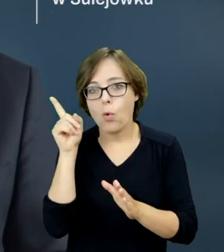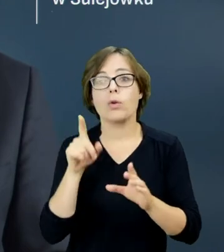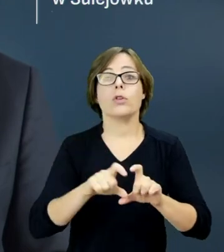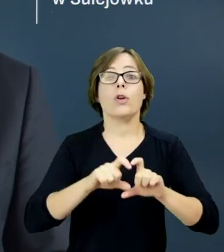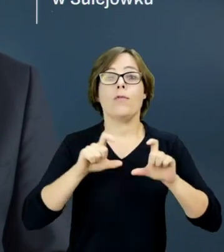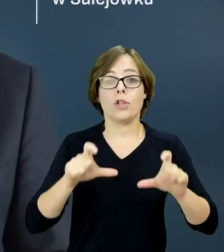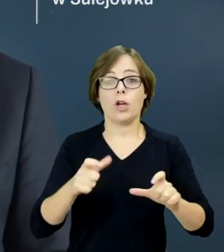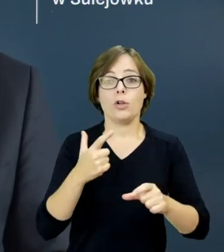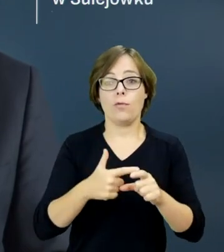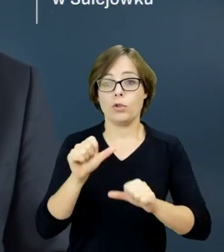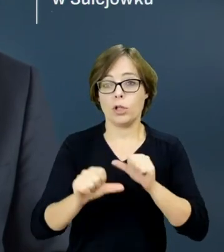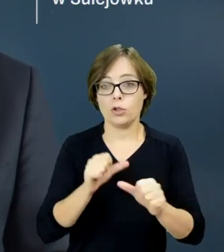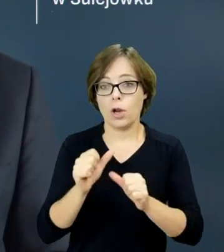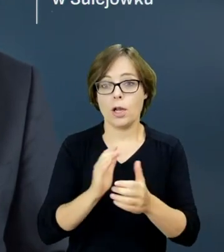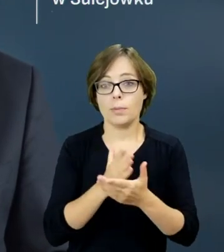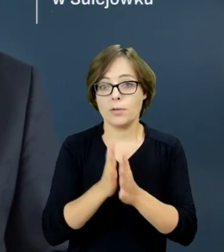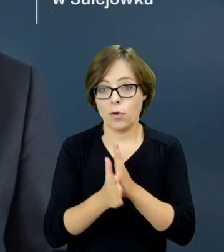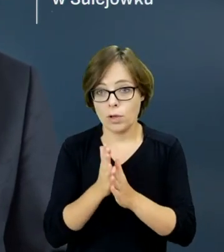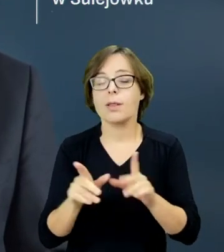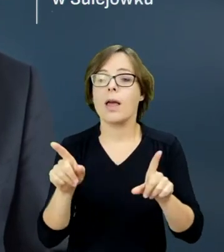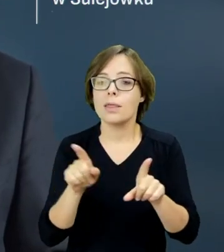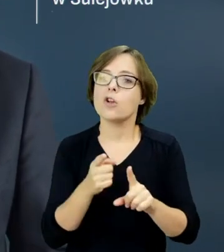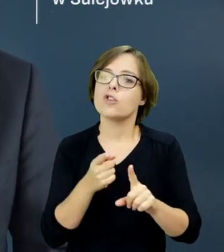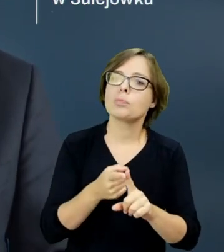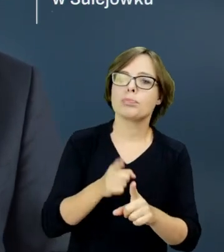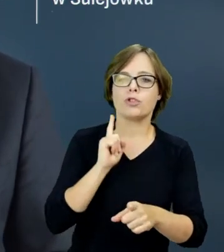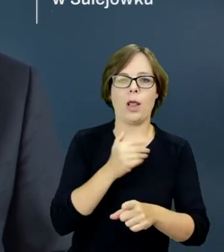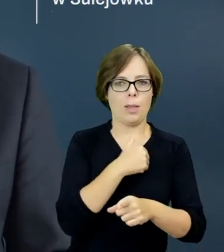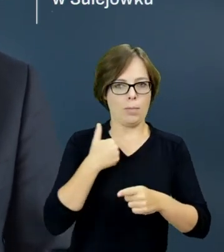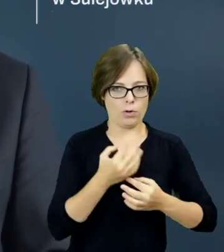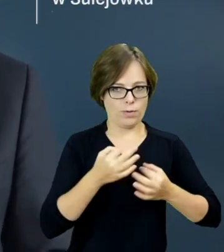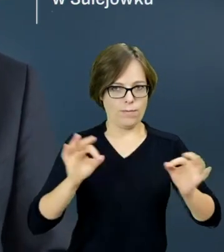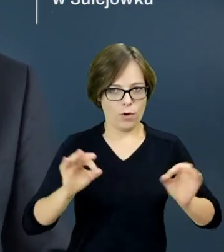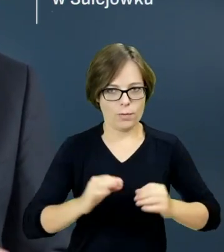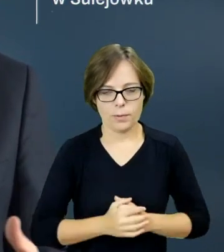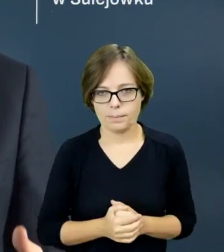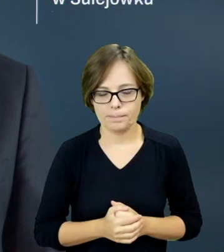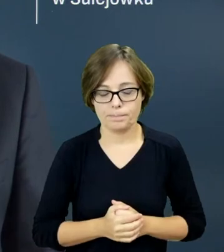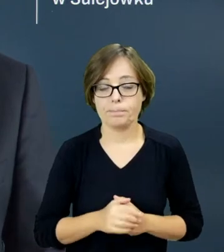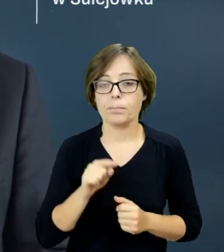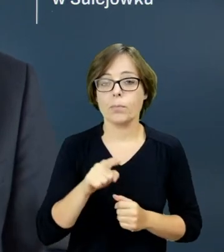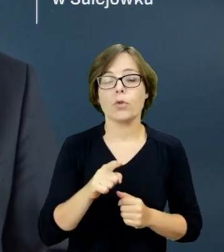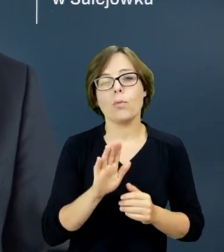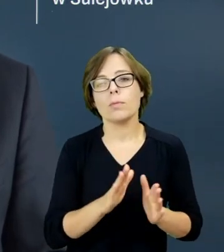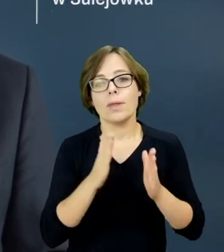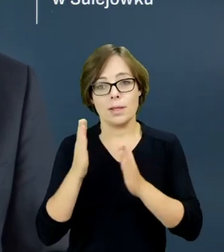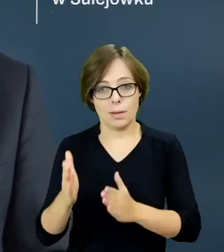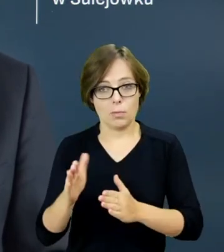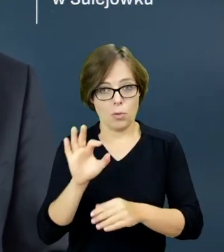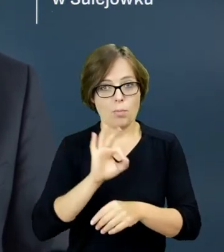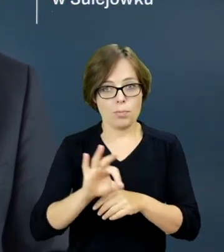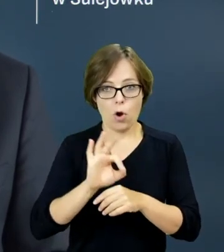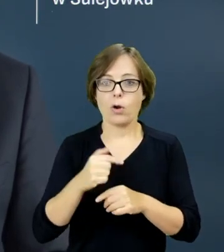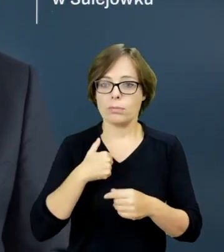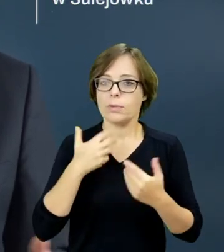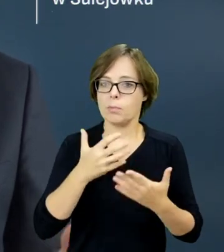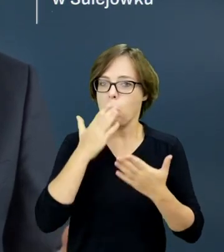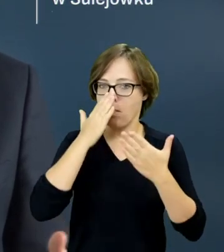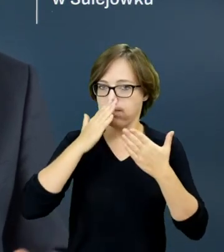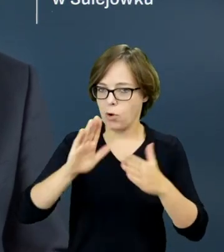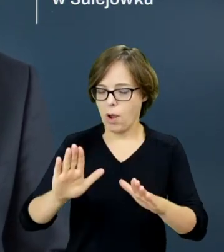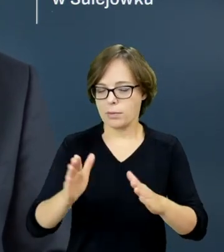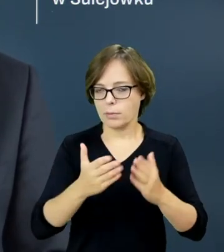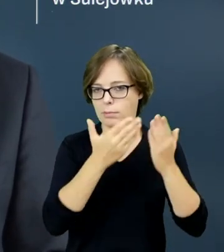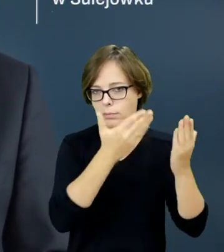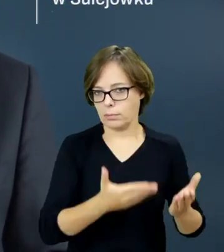dwudziestolecia międzywojennego. To jest kolejny projekt, w którym pokazujemy Aleksandrę Piłsudską.